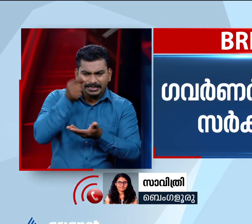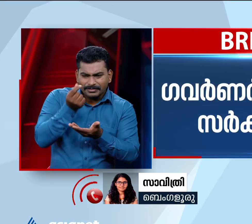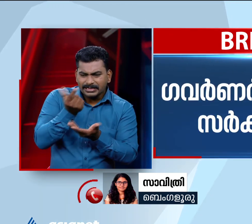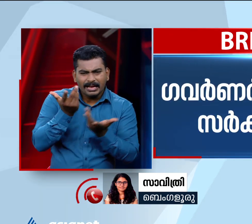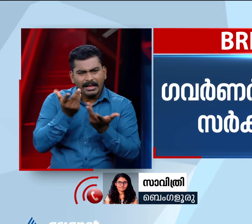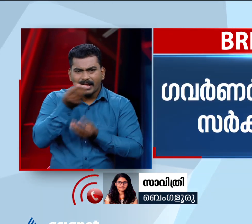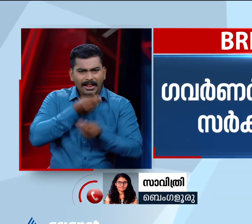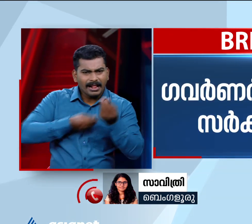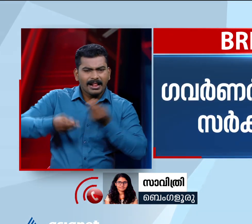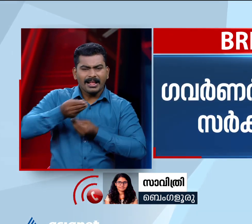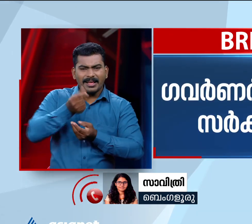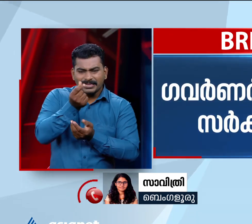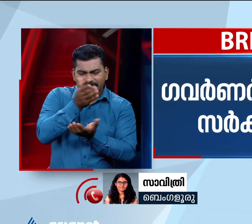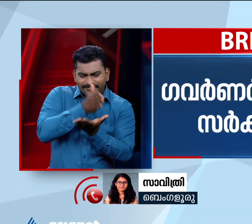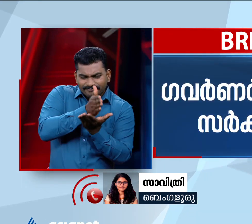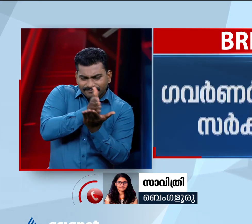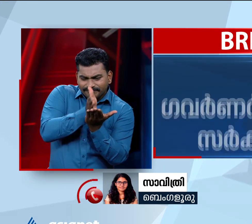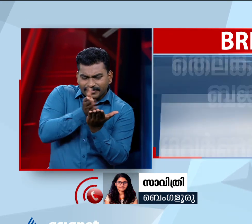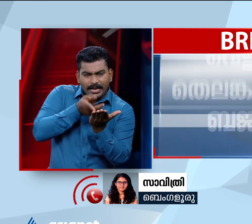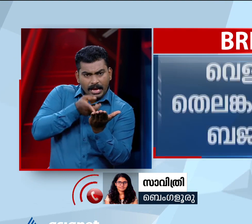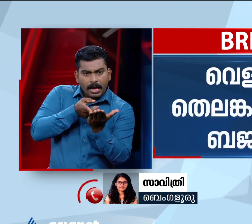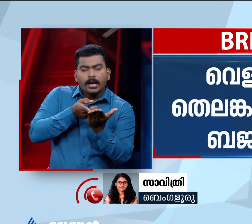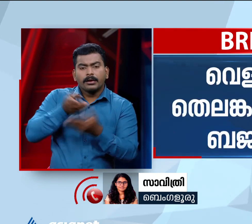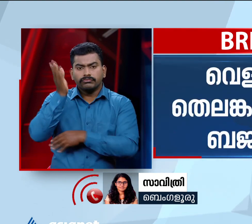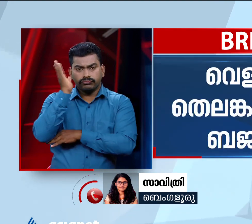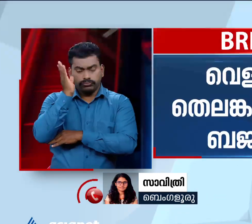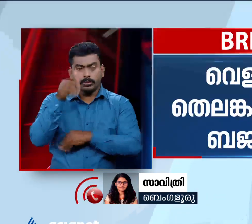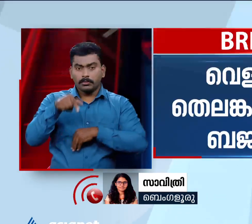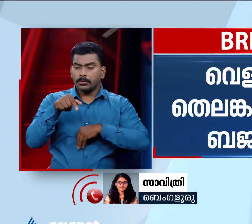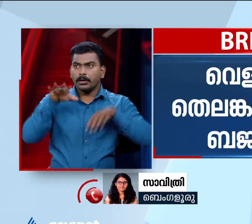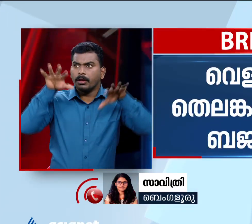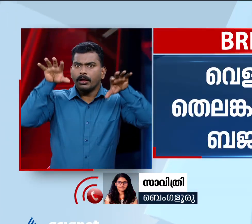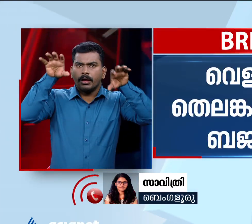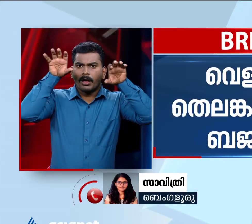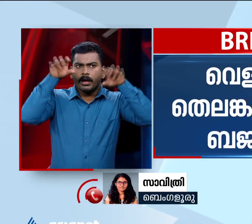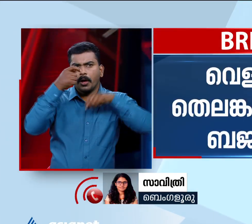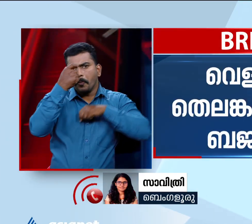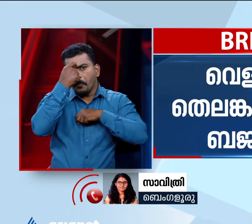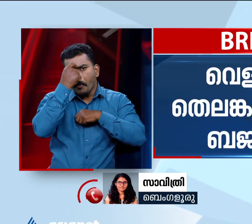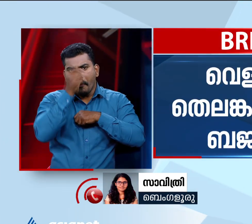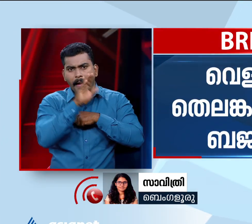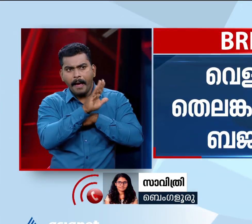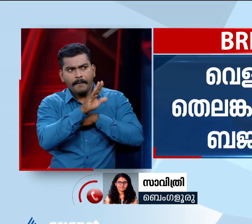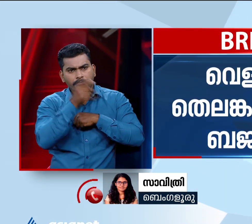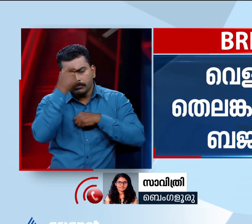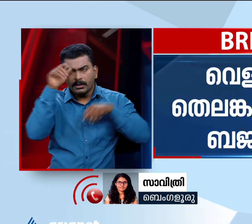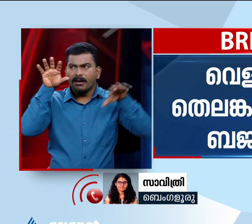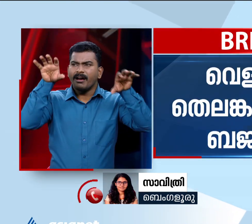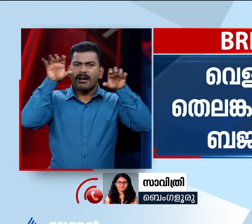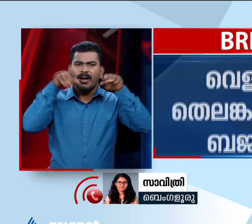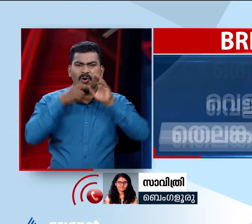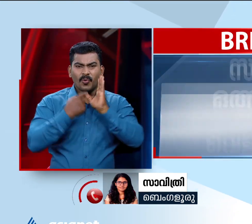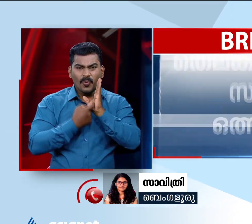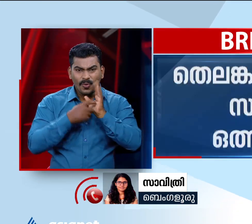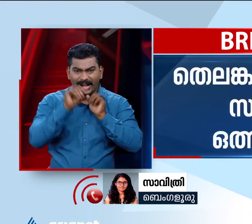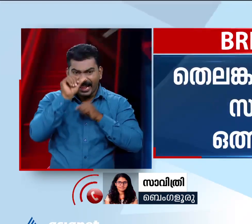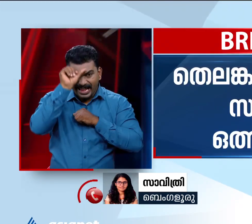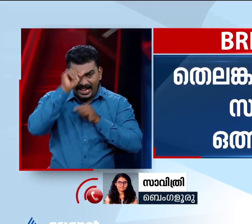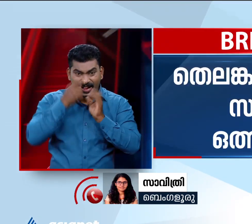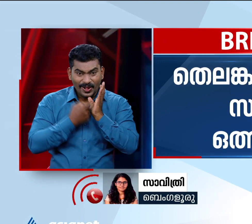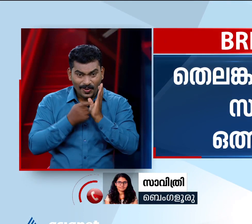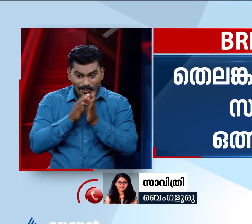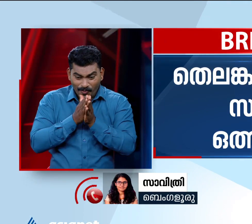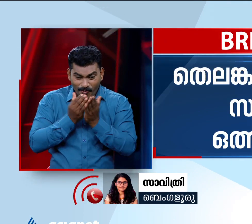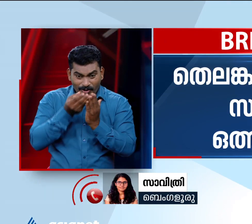ഇത് വലിയ ഒരു ഭരണഘടനാ പ്രശ്നത്തിന് തന്നെ വഴിവെക്കുന്ന കാര്യമാണെന്നും, ഒരു നയപ്രഖ്യാപന പ്രസംഗം ഗവർണർ ബജറ്റ് സെഷനും തൊട്ടു